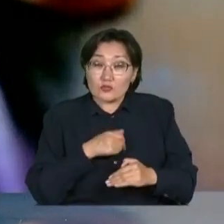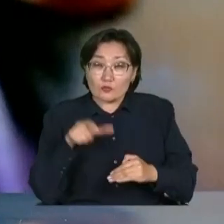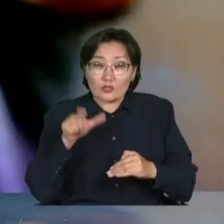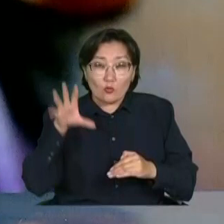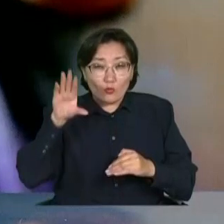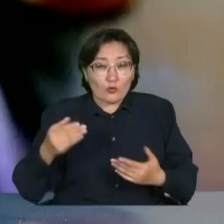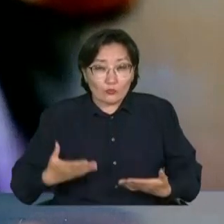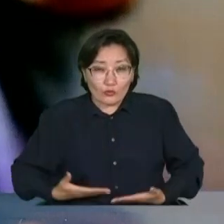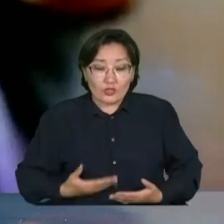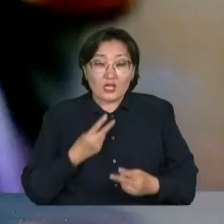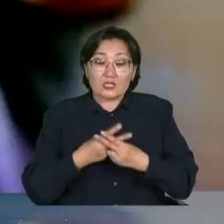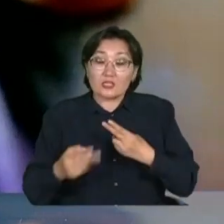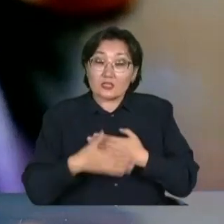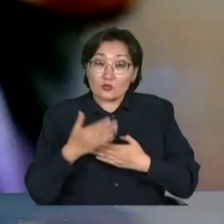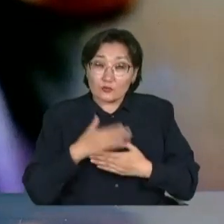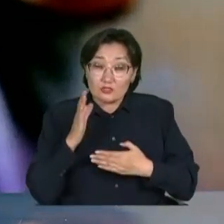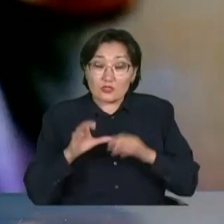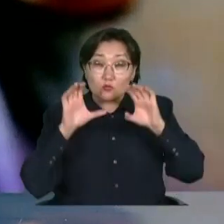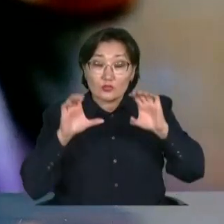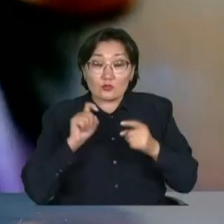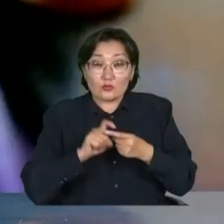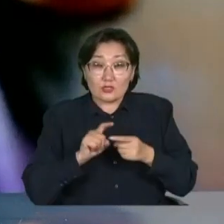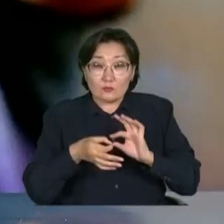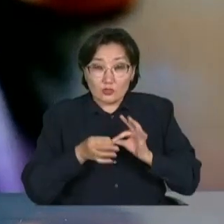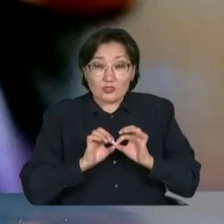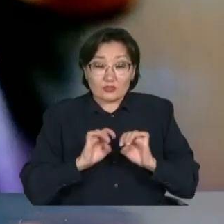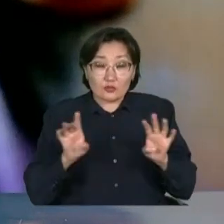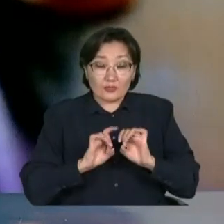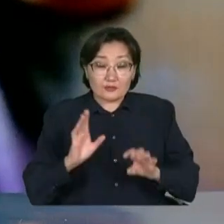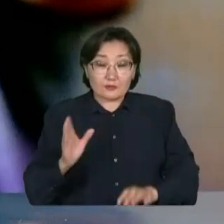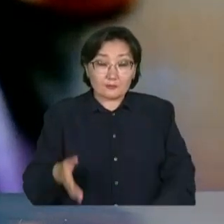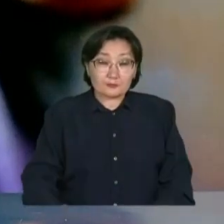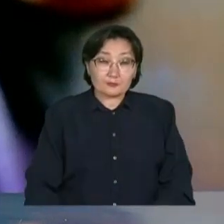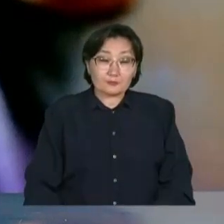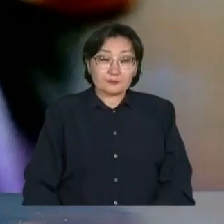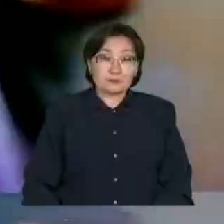өмір бойына бас бостандығынан айырылады. Заң туралы толығырақ Өмір Серікбекұлы түсіндіріп берсін.